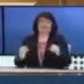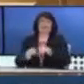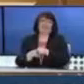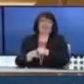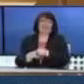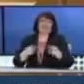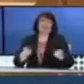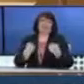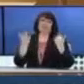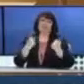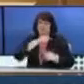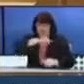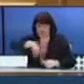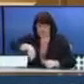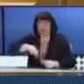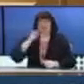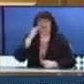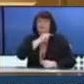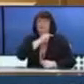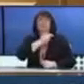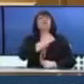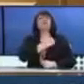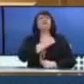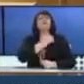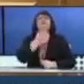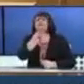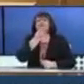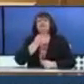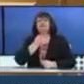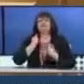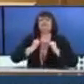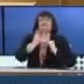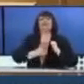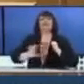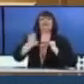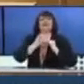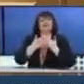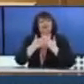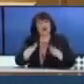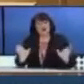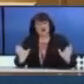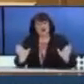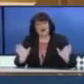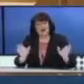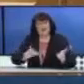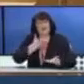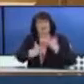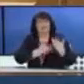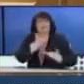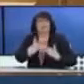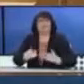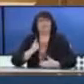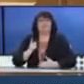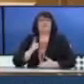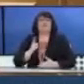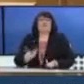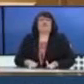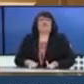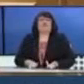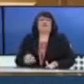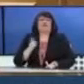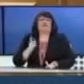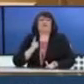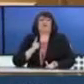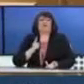κάνατε. Και έρχεται σήμερα ο Πρωθυπουργός και τι μας λέει. Ανοίγουμε τον τουρισμό, περιμένουμε προτάσεις. Κάτσε αφού τον ανοίξατε τον τουρισμό και Πρωθυπουργέ, τι προτάσεις